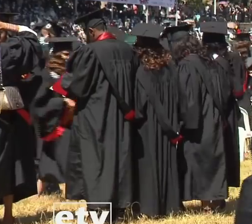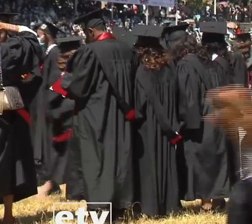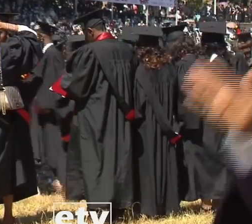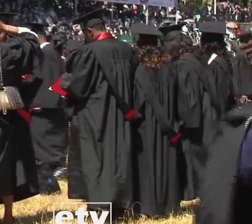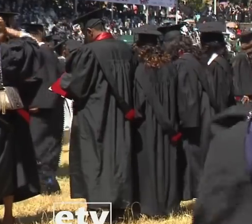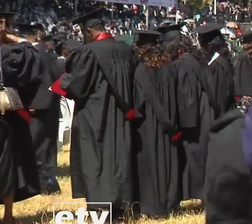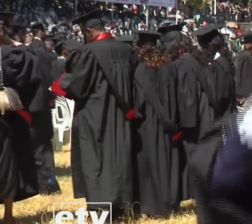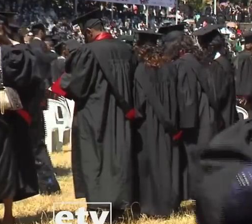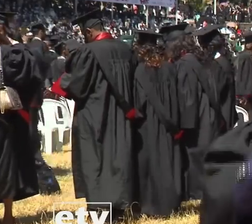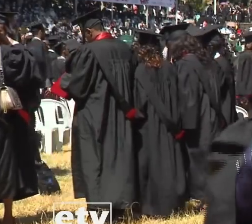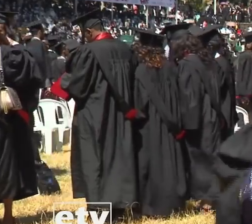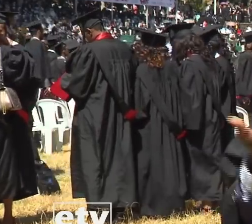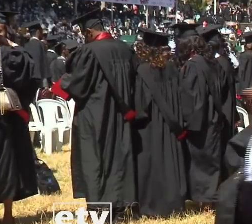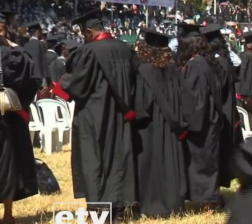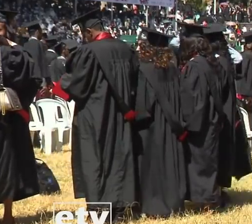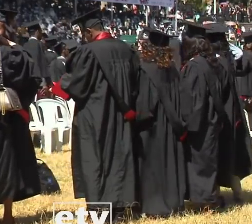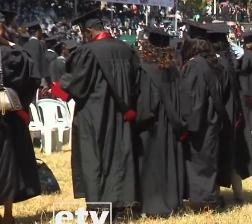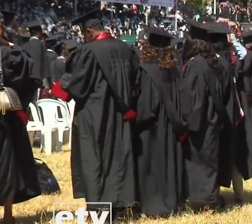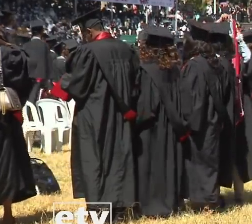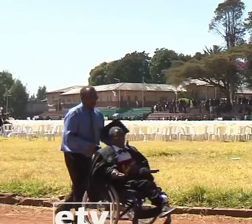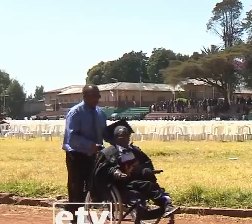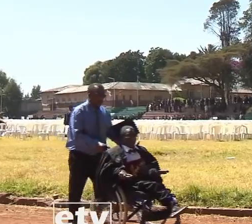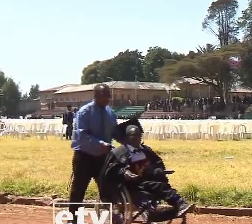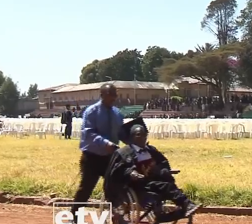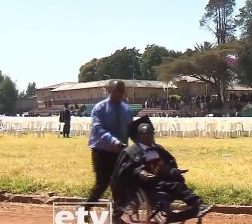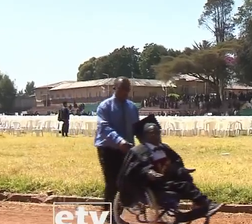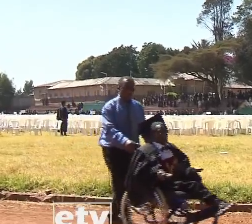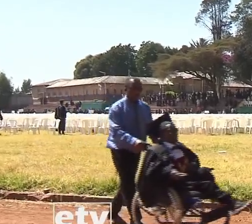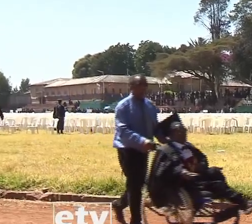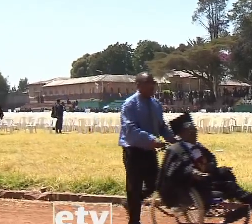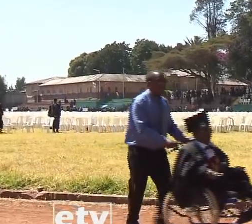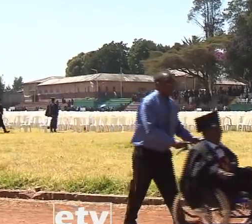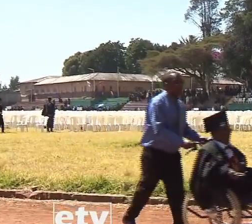ደስ ብሎኛል። ደስ ይበላችሁ ማለት እፈልጋለሁ።